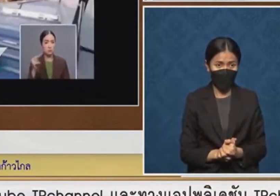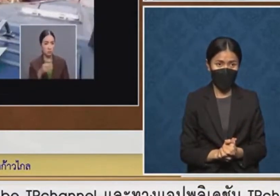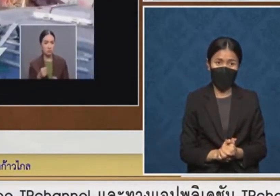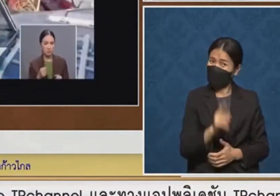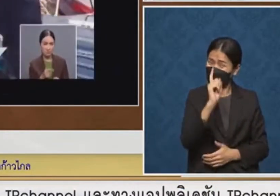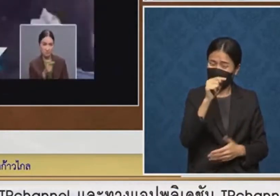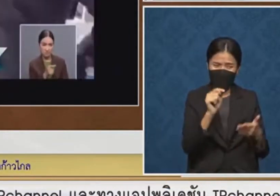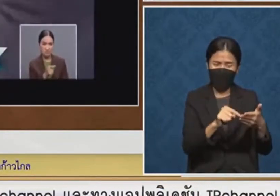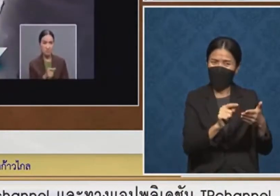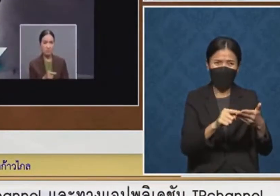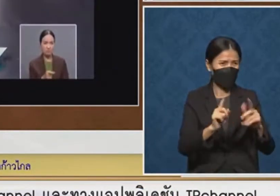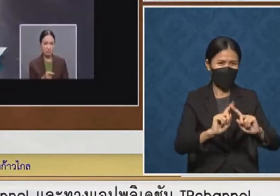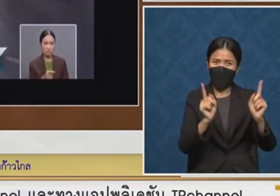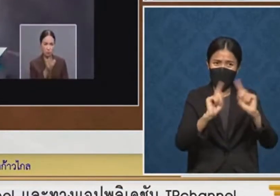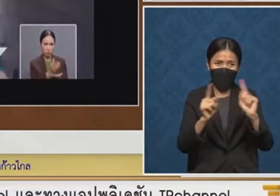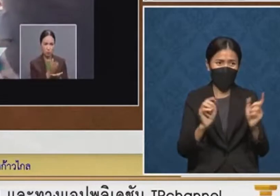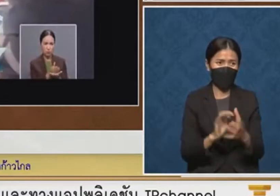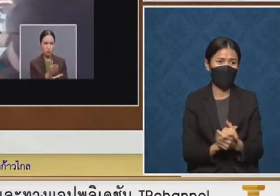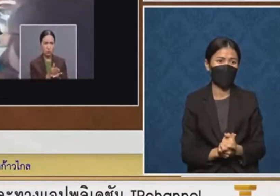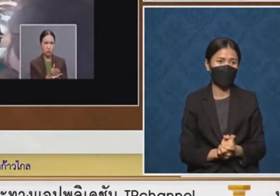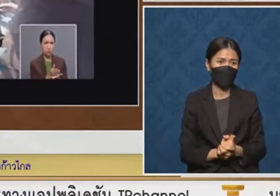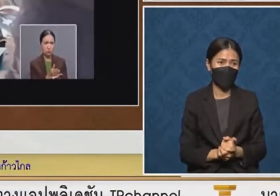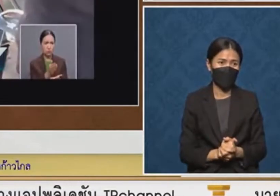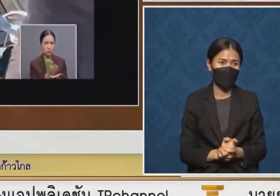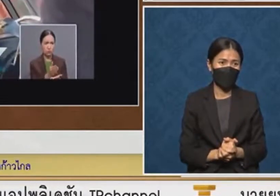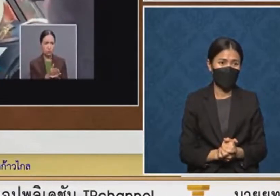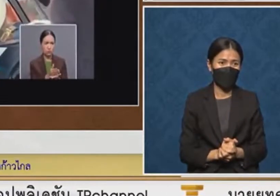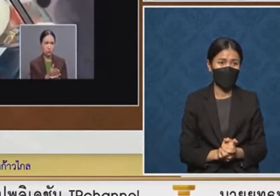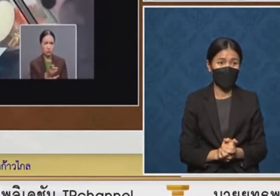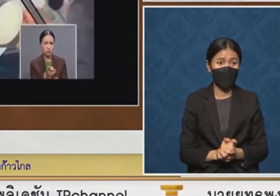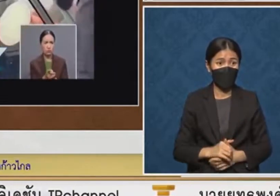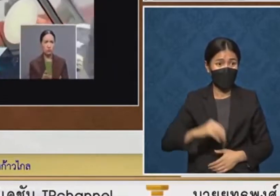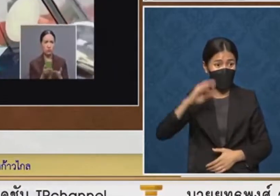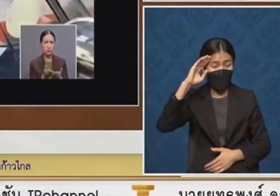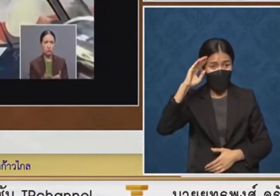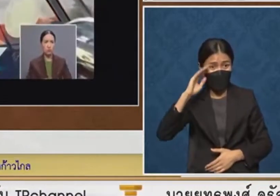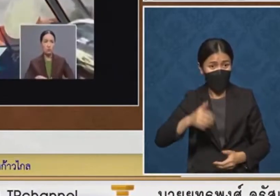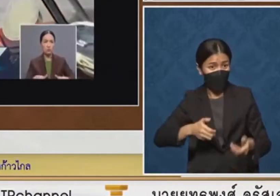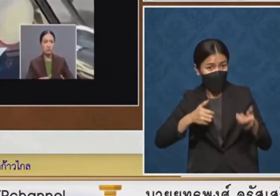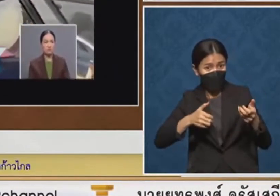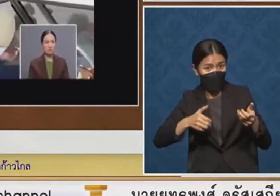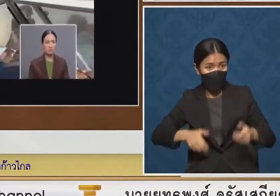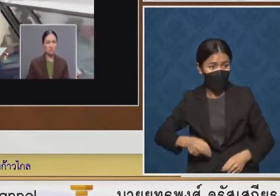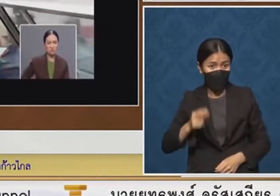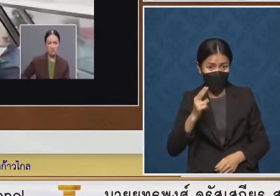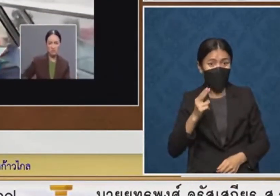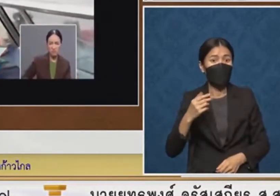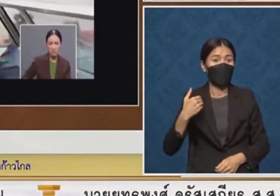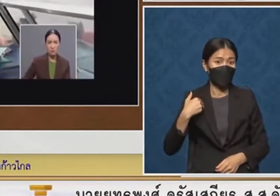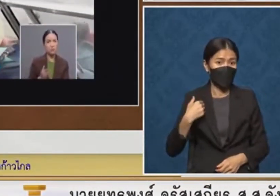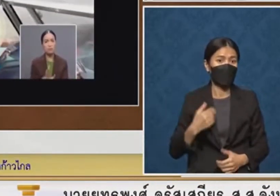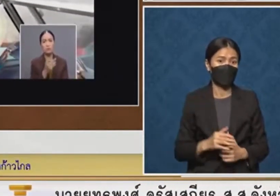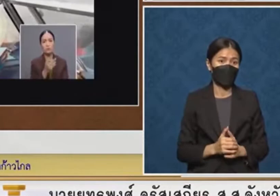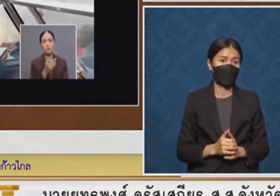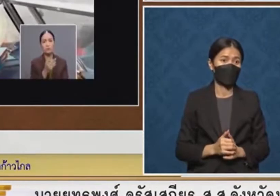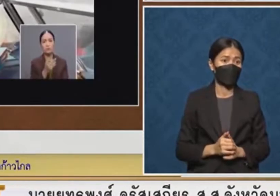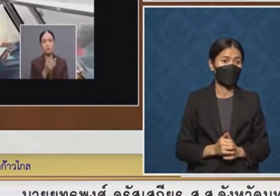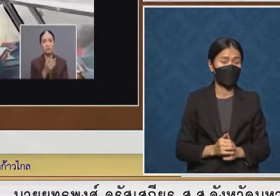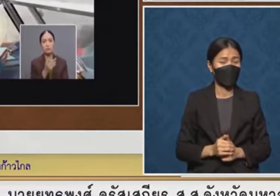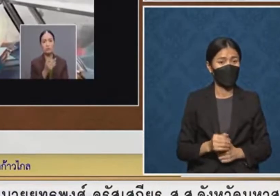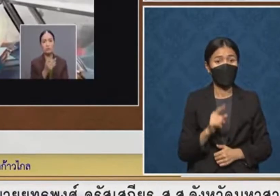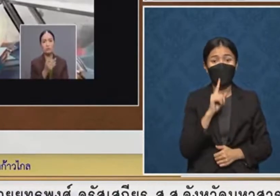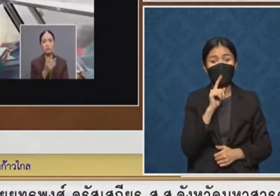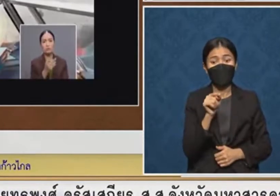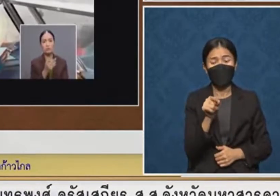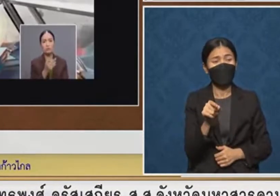ถือปืนทกคน งปืนยาปืนสั้นผมใหเขาใจอะไร